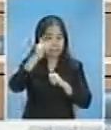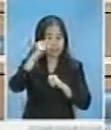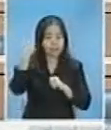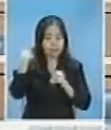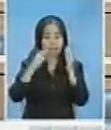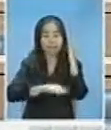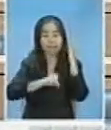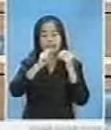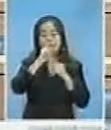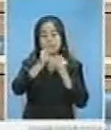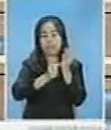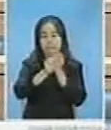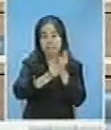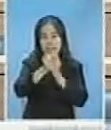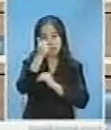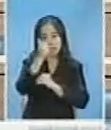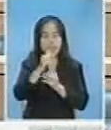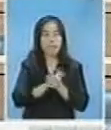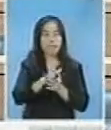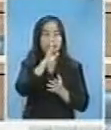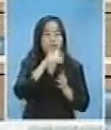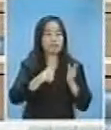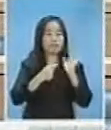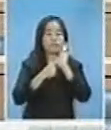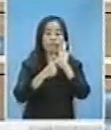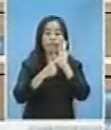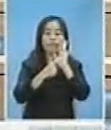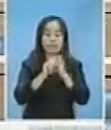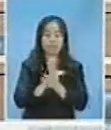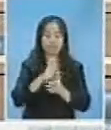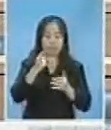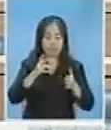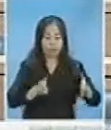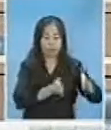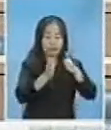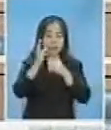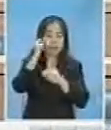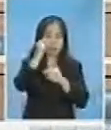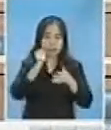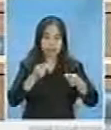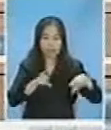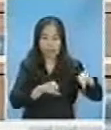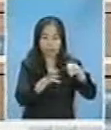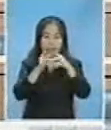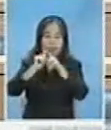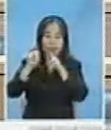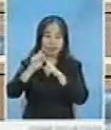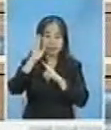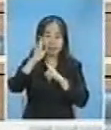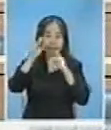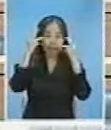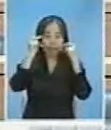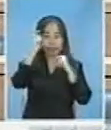งขลาครับแก้ได้ครับผมยกตัวอย่างนะครับคลองต่างๆที่รัฐบาลชุดที่แล้วภายใต้การนำของท่านอภิสิทธิ์เวชชาชีว